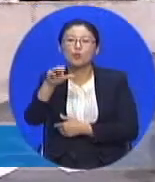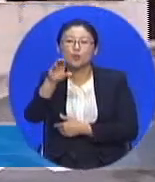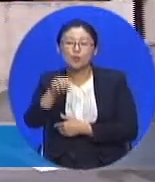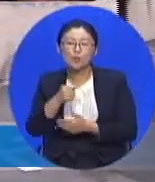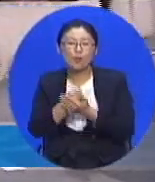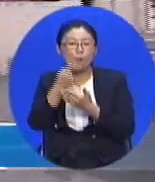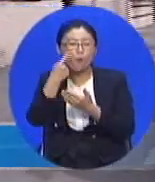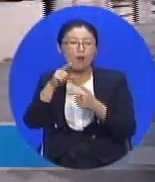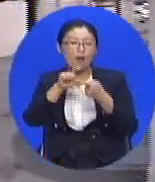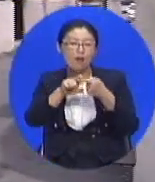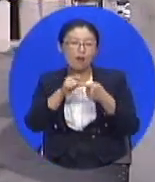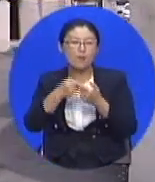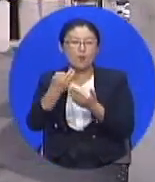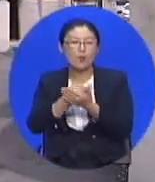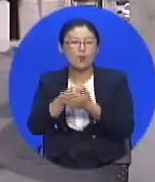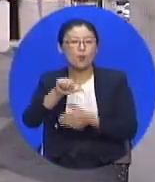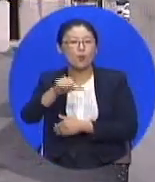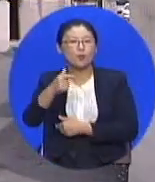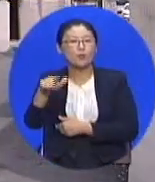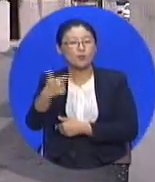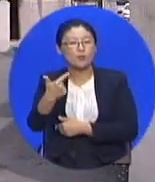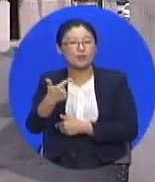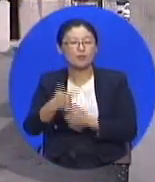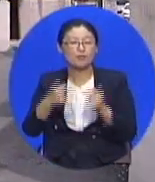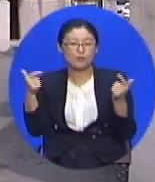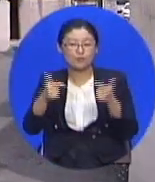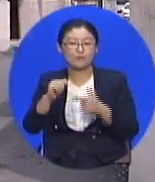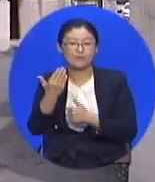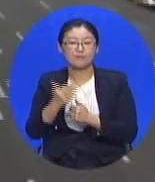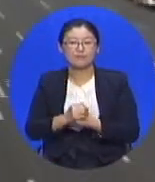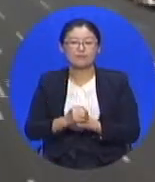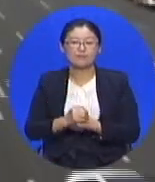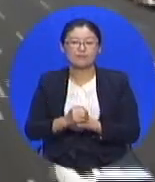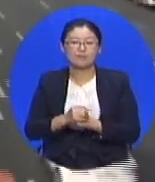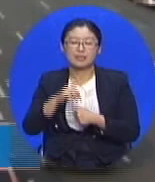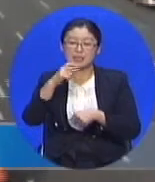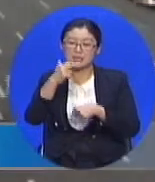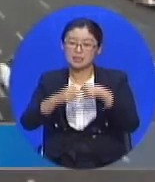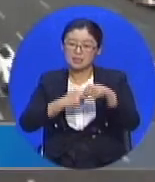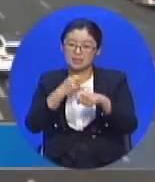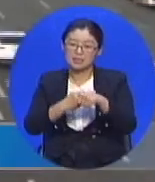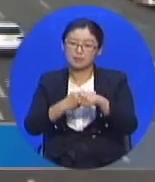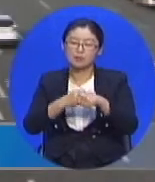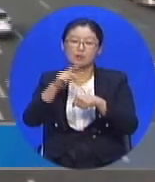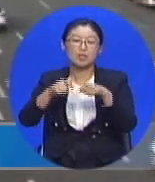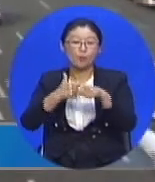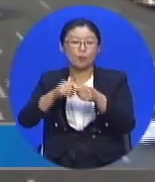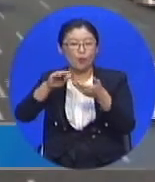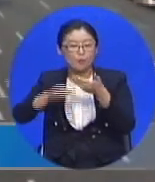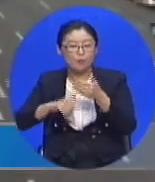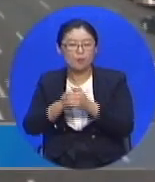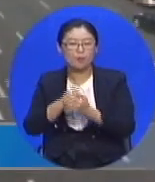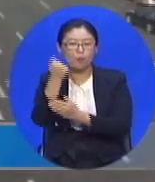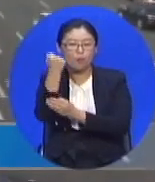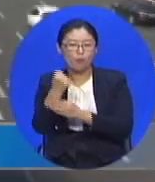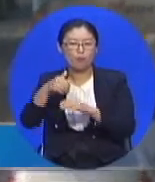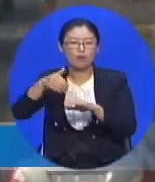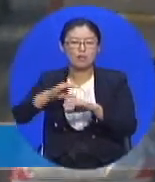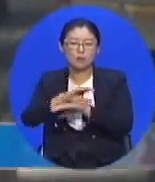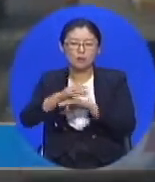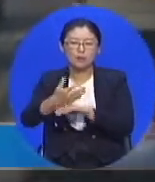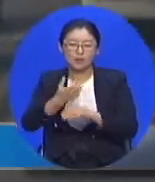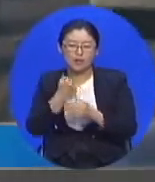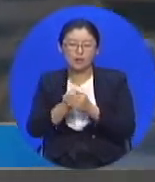월평균 보험료가 5,600원 정도 줄어들게 됩니다. 또 12년 이상 15년 미만의 노후된 자동차를 가진 지역